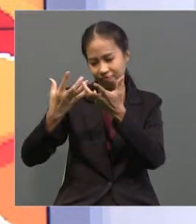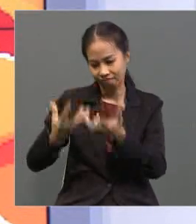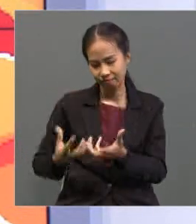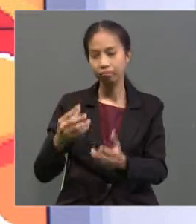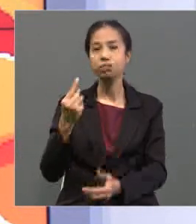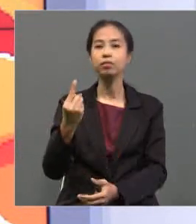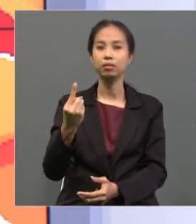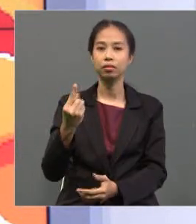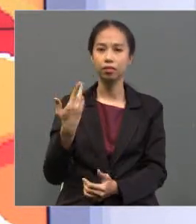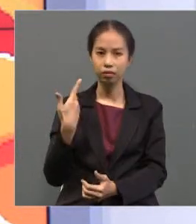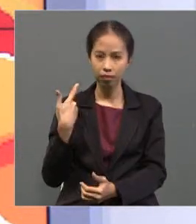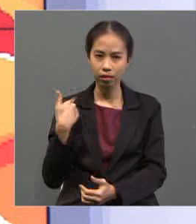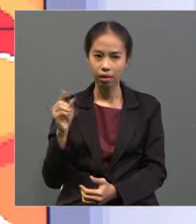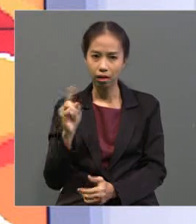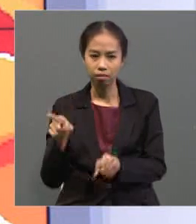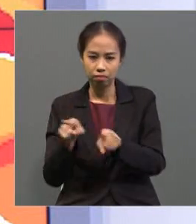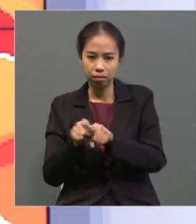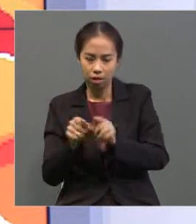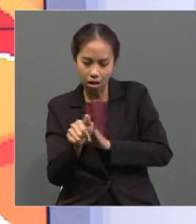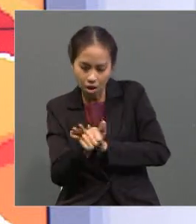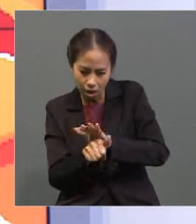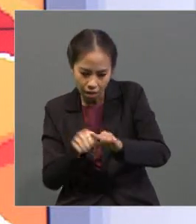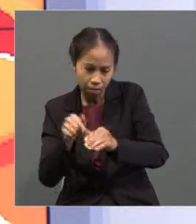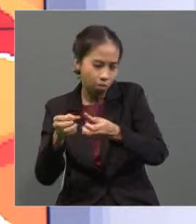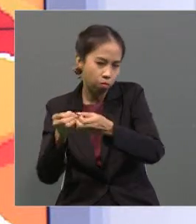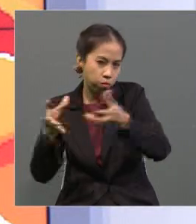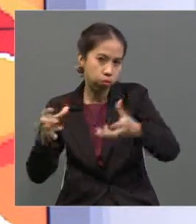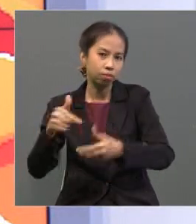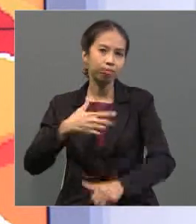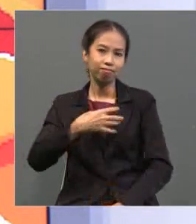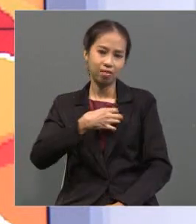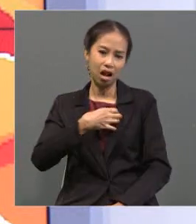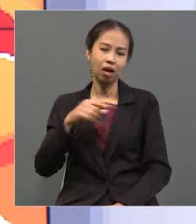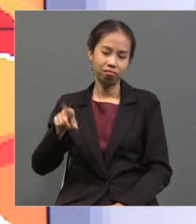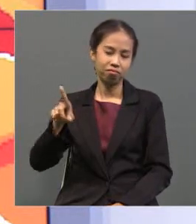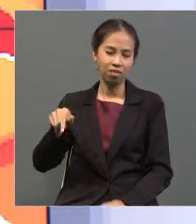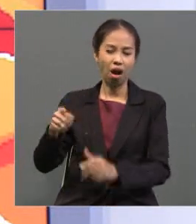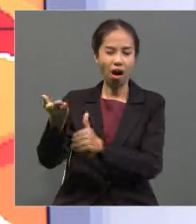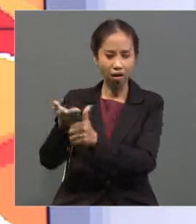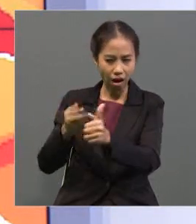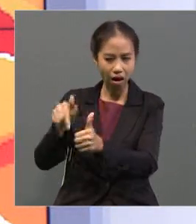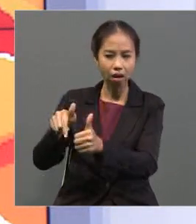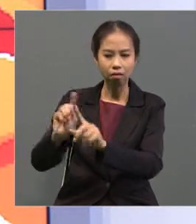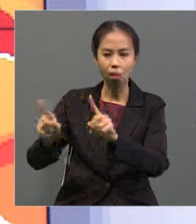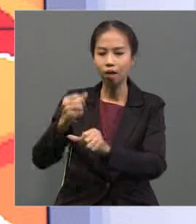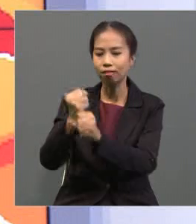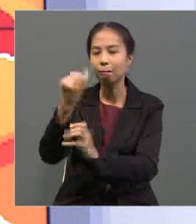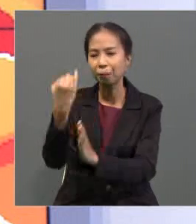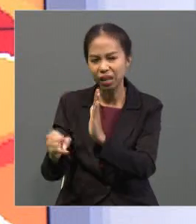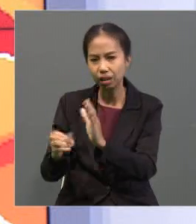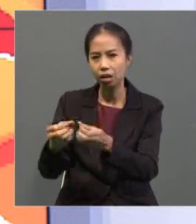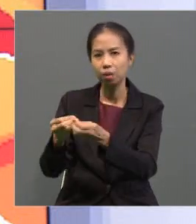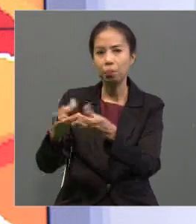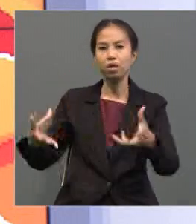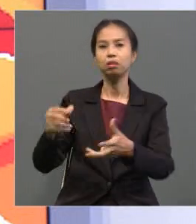ตรวจสอบว่าเป็นคนร้ายที่ลักลอบมาวางระเบิดเพื่อที่จะหวังที่จะสังหารเจ้าหน้าที่แต่เกิดการผิดพลาดระเบิด